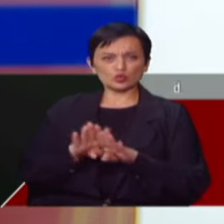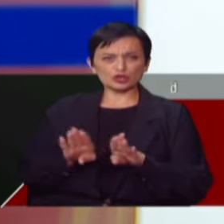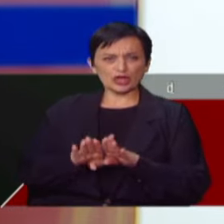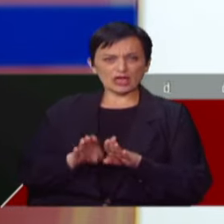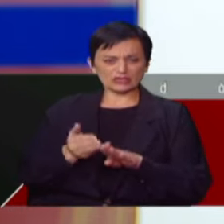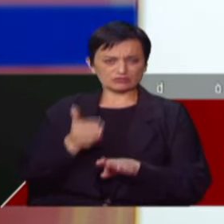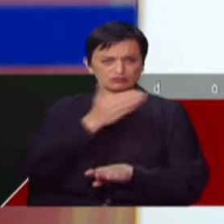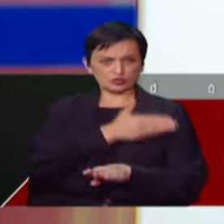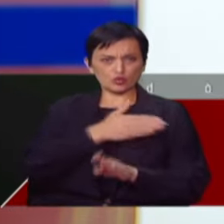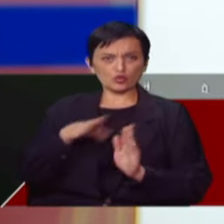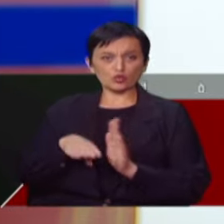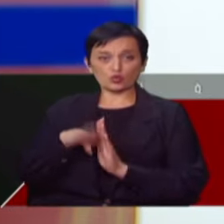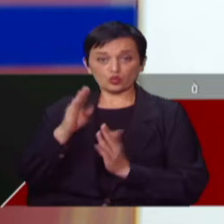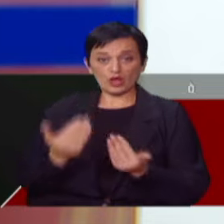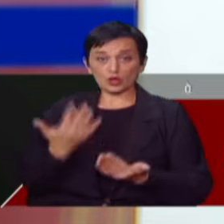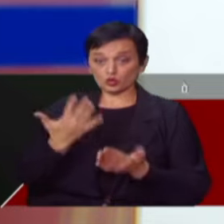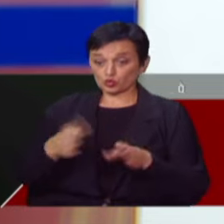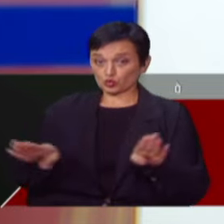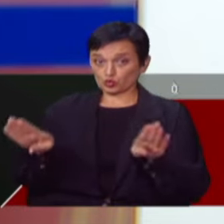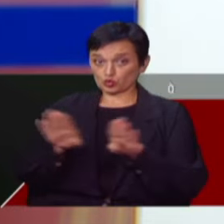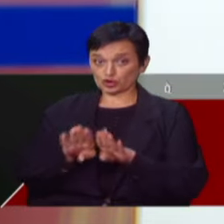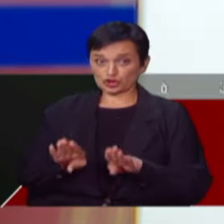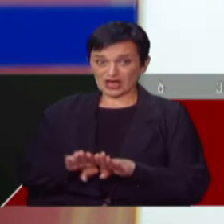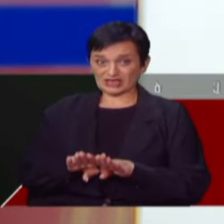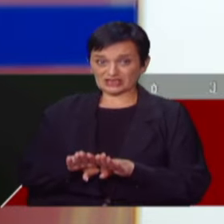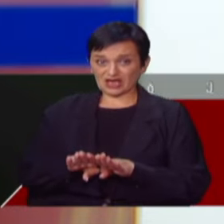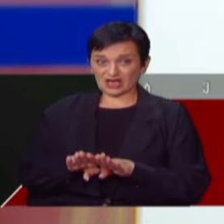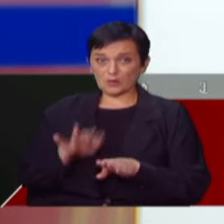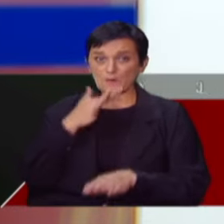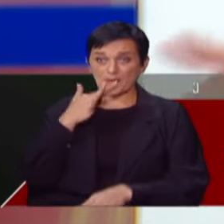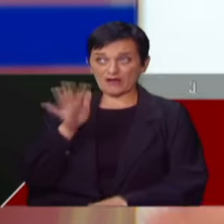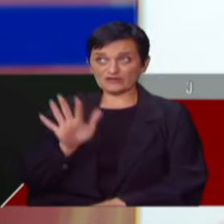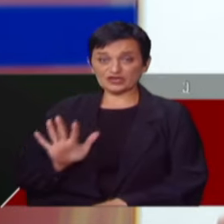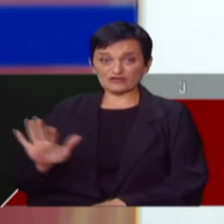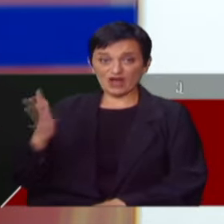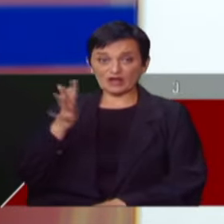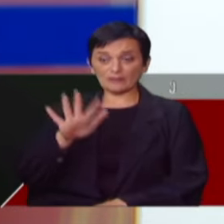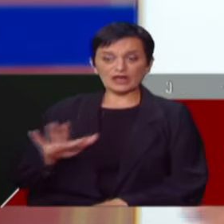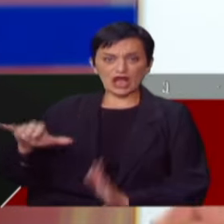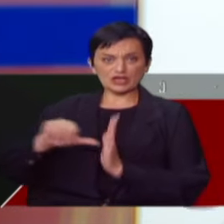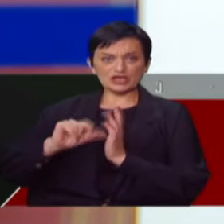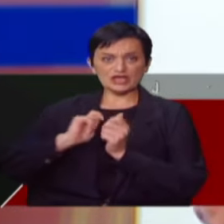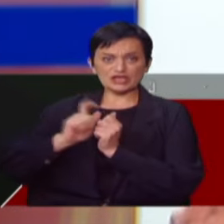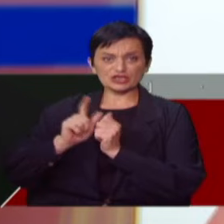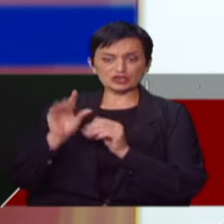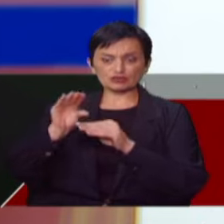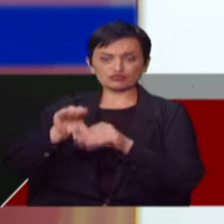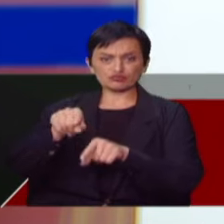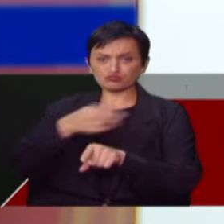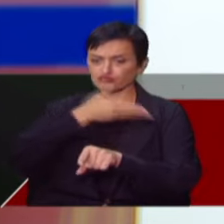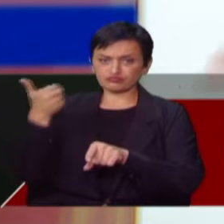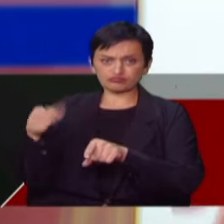წინ, რა თქმა უნდა უკეთესია. თუ შეადარებ ბევრ ქვეყანას, რომელ ქვეყნებში ინვესტიციები საერთოდ არ შედის, იმიტომ რომ